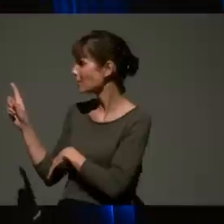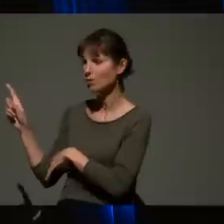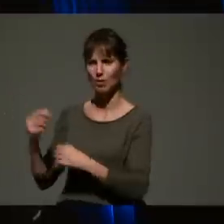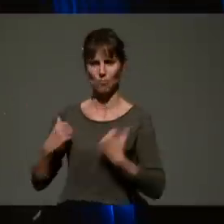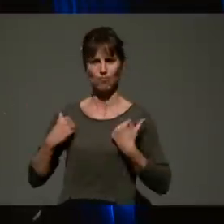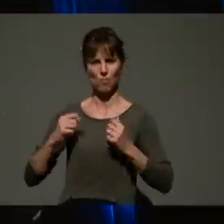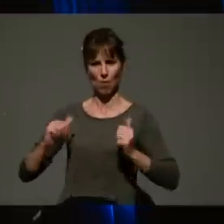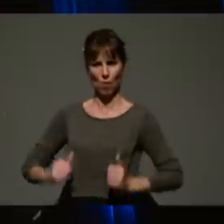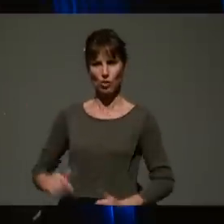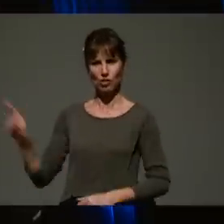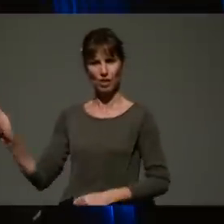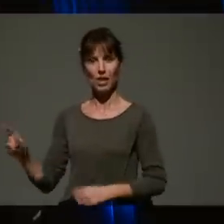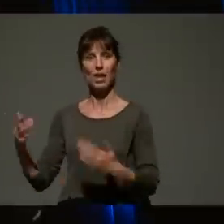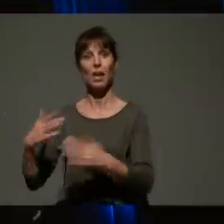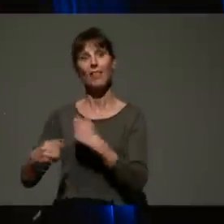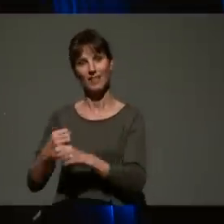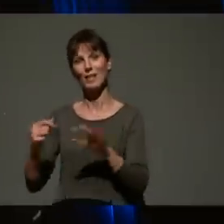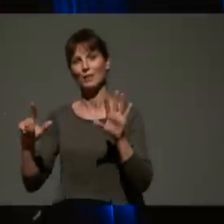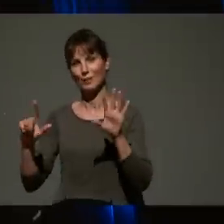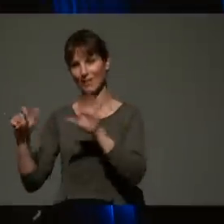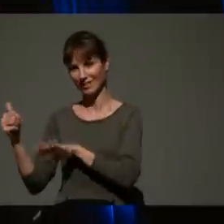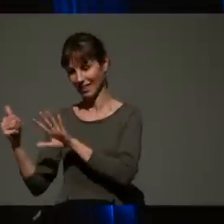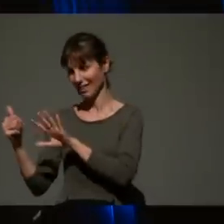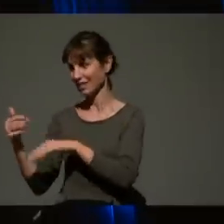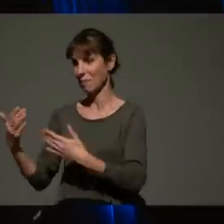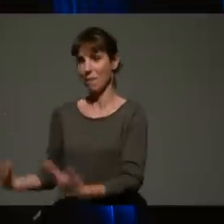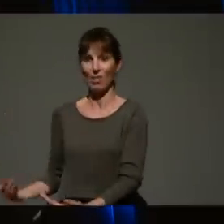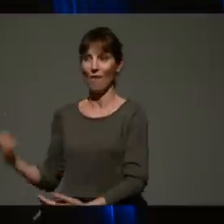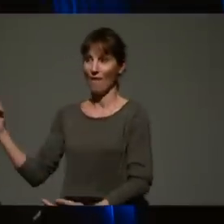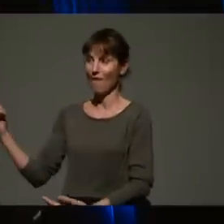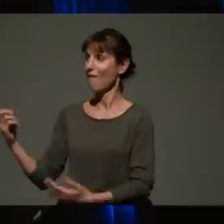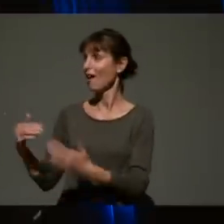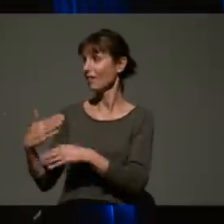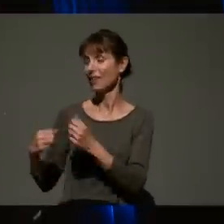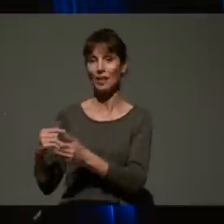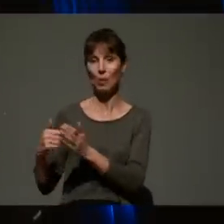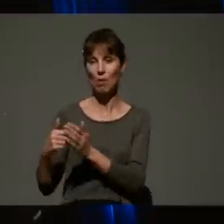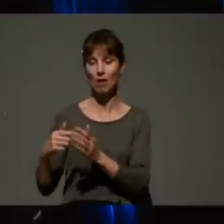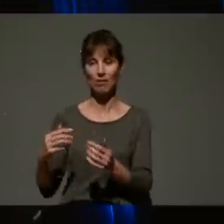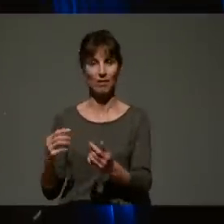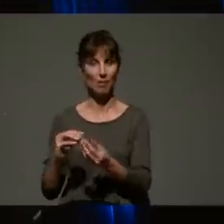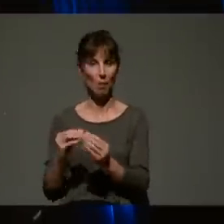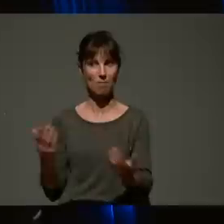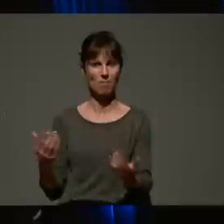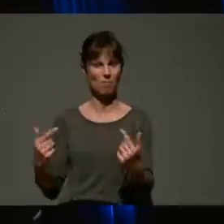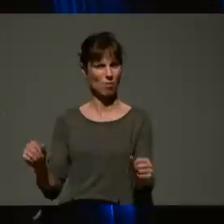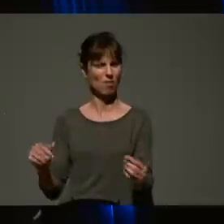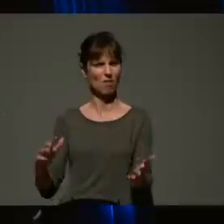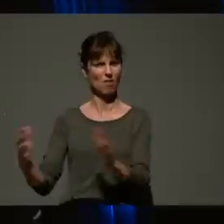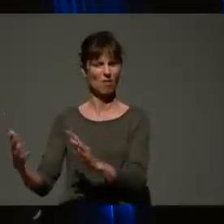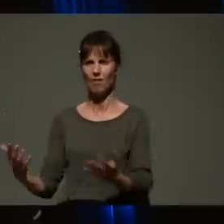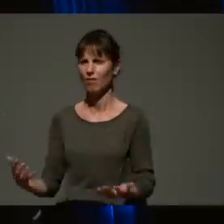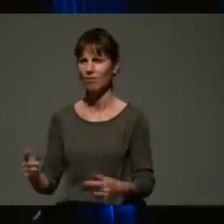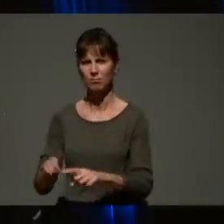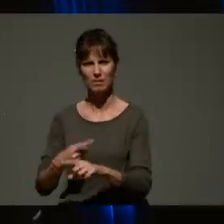67. Voilà la morphologie de Laure Manonou et des nageuses des années 2000. Il y a un problème quand même. Et on sait qu'un